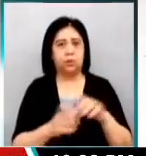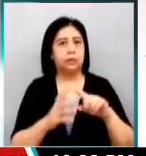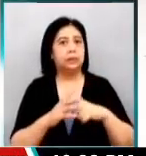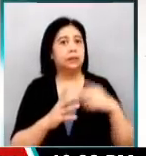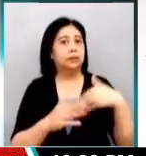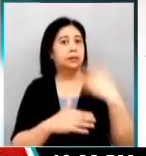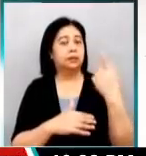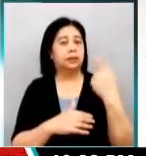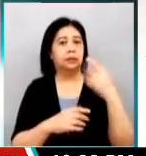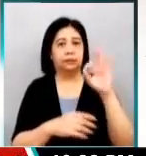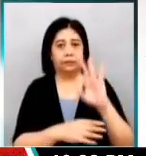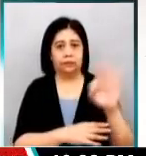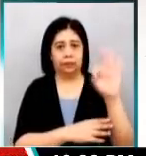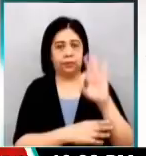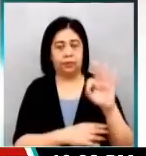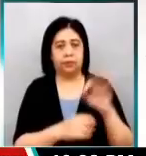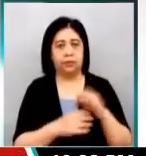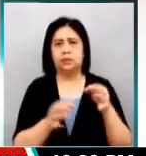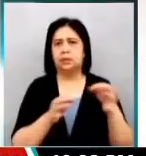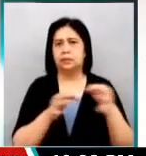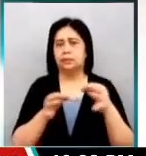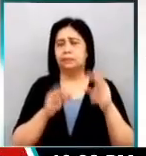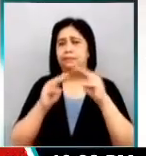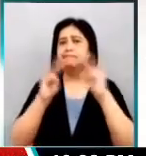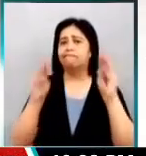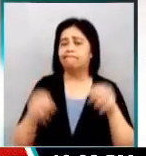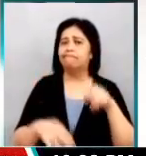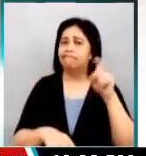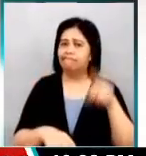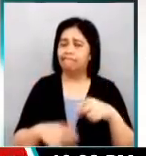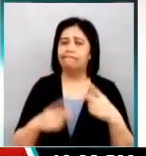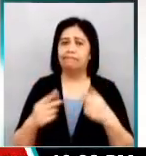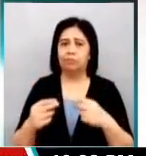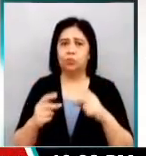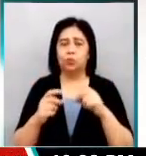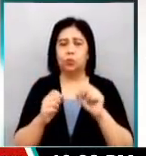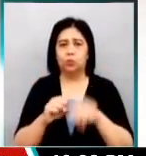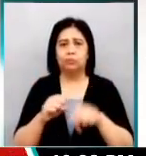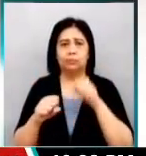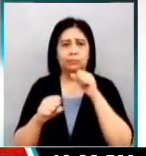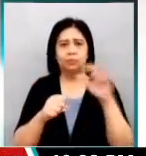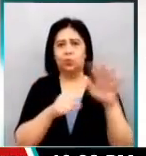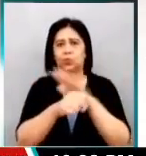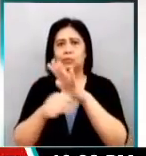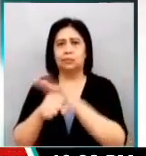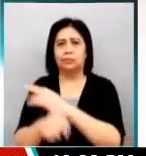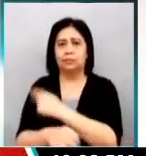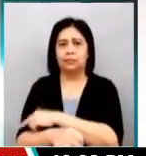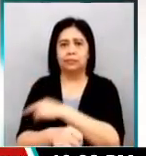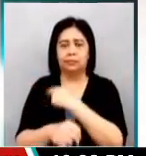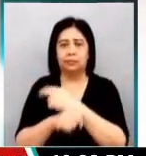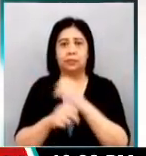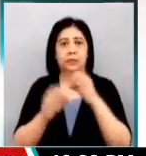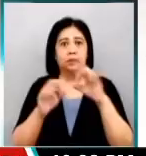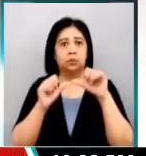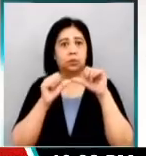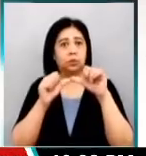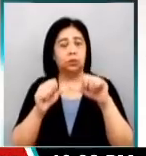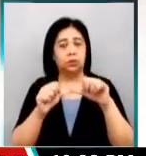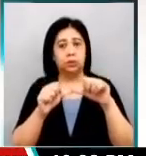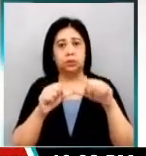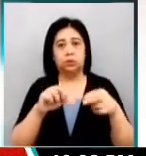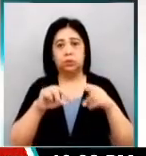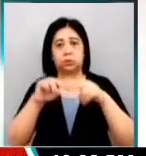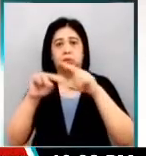Biyernes. Paliwanag naman ng Malacañang, kailangan gawin ito para hindi mapuno ang mga ospital kapag patuloy na sumipa ang COVID